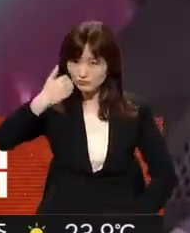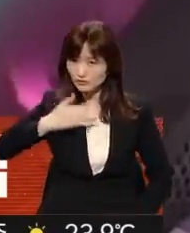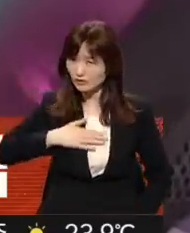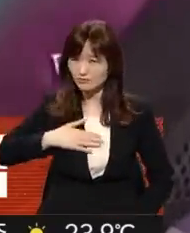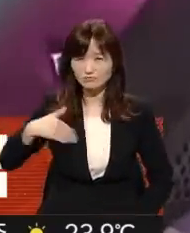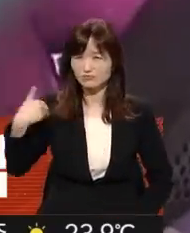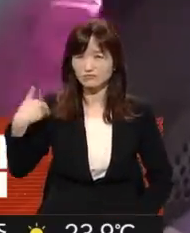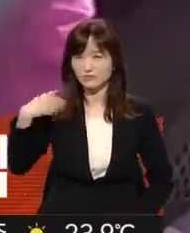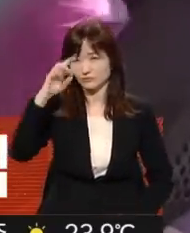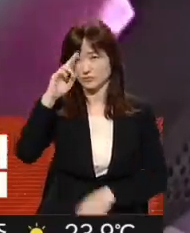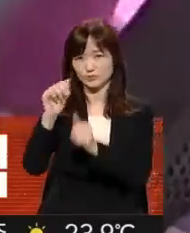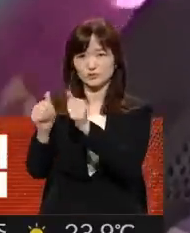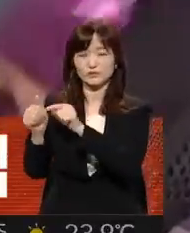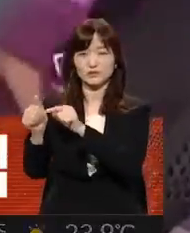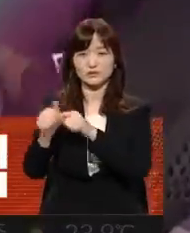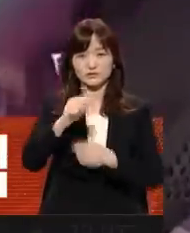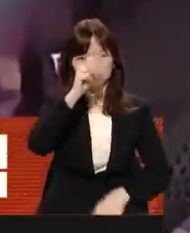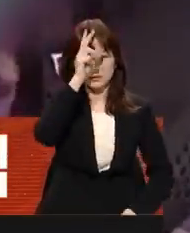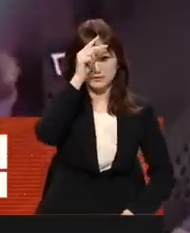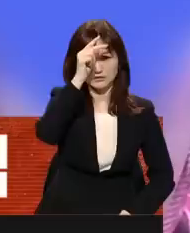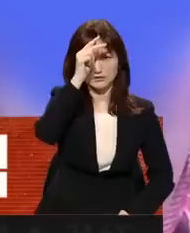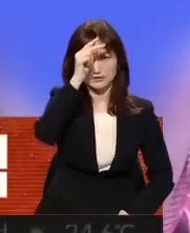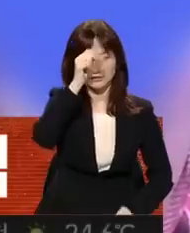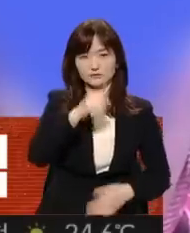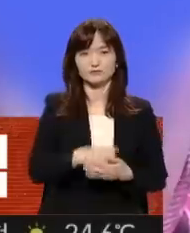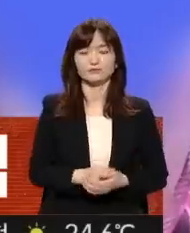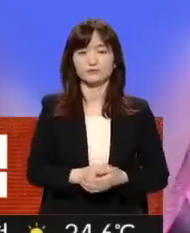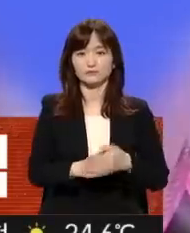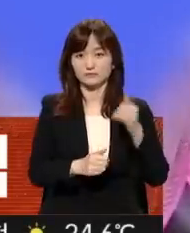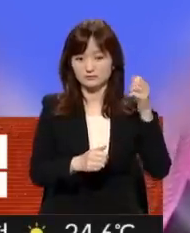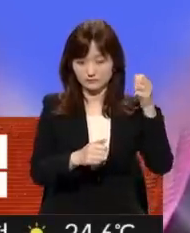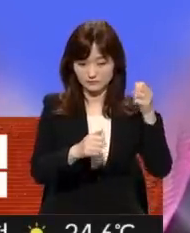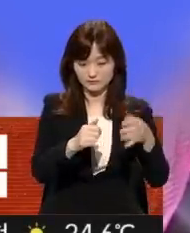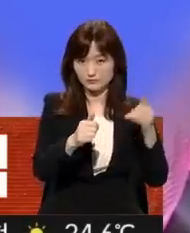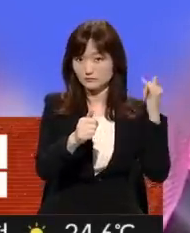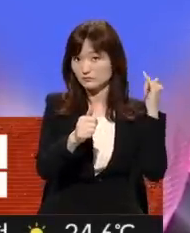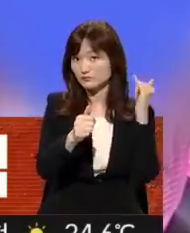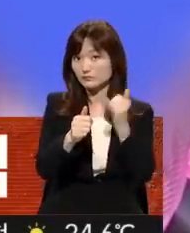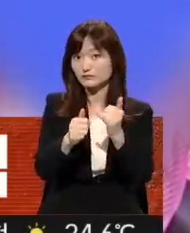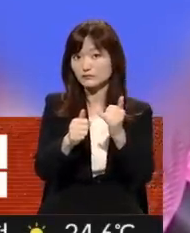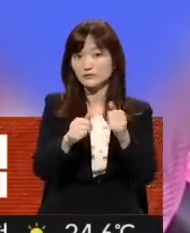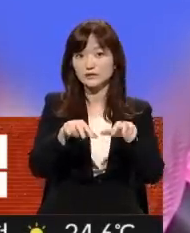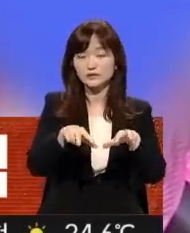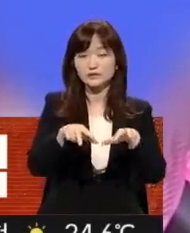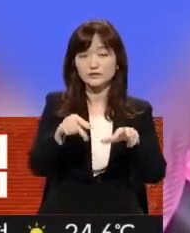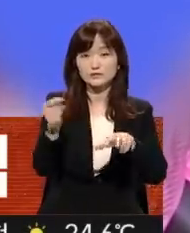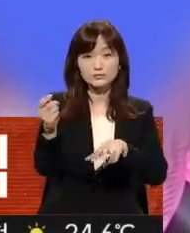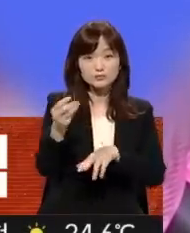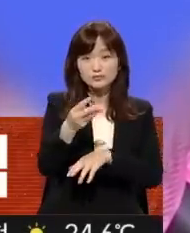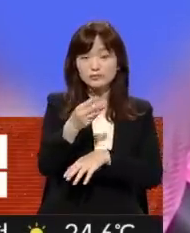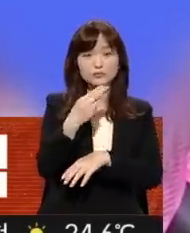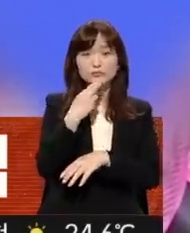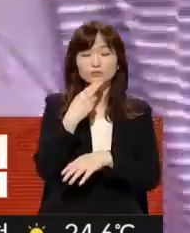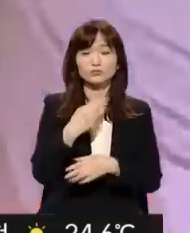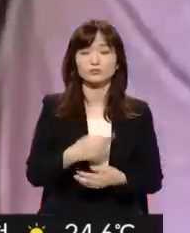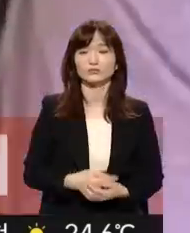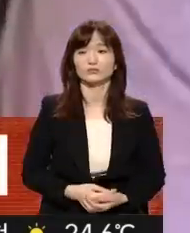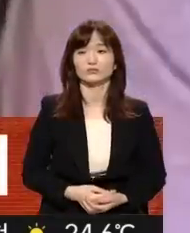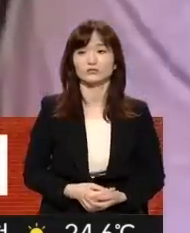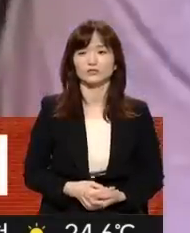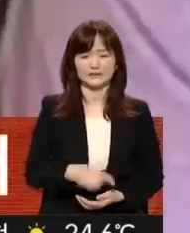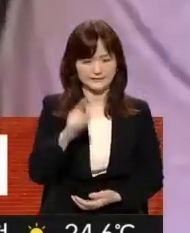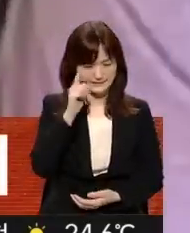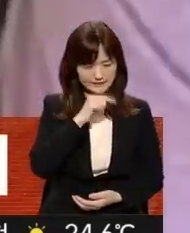변호사님. 그런데 경찰에서 그 연락처로 전화를 했더니 찍은 것인 번호는 했다는 거잖아요, 지금. 이게 사실은